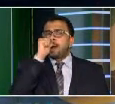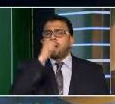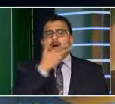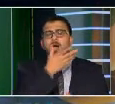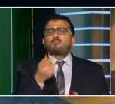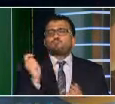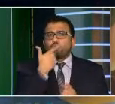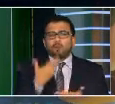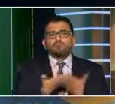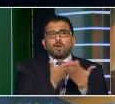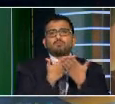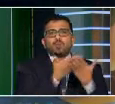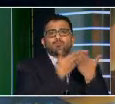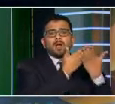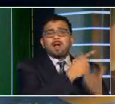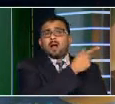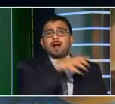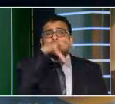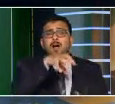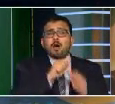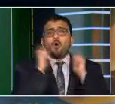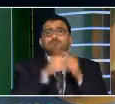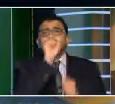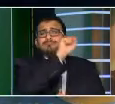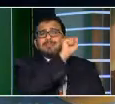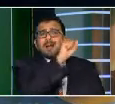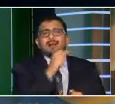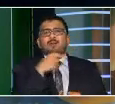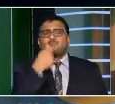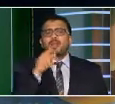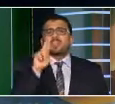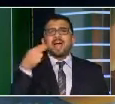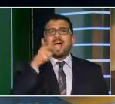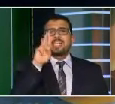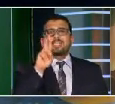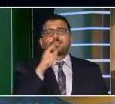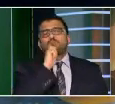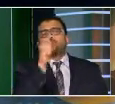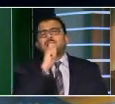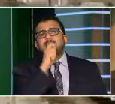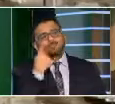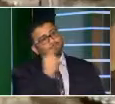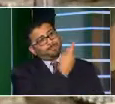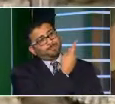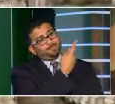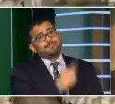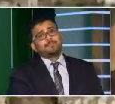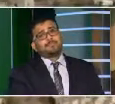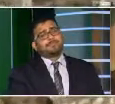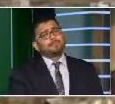والمساعدات الإغاثية. معاناة أهالي تعز يرصدها لنا من هناك تقرير مراسلنا أحمد البكاري.